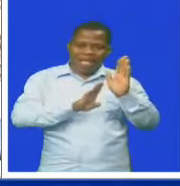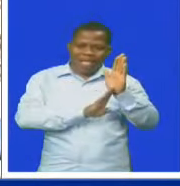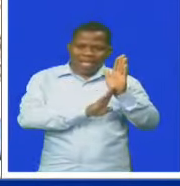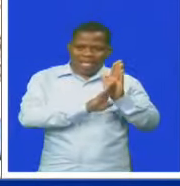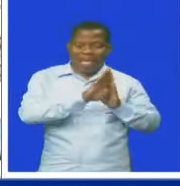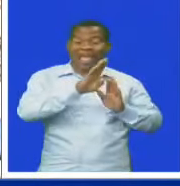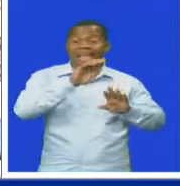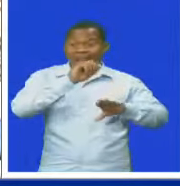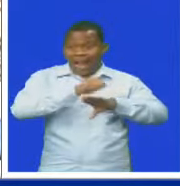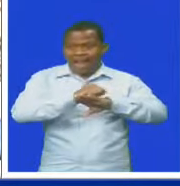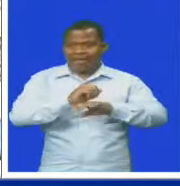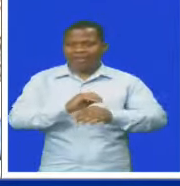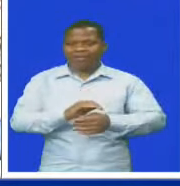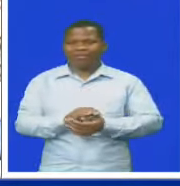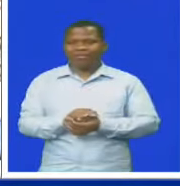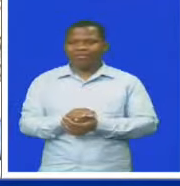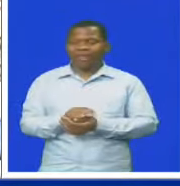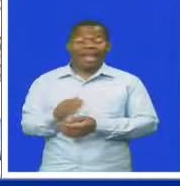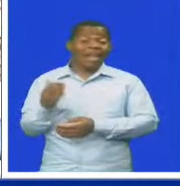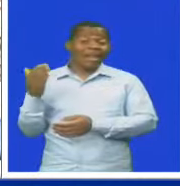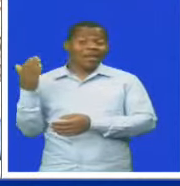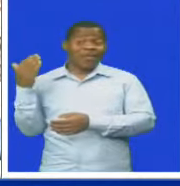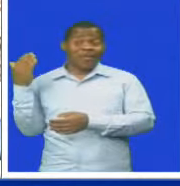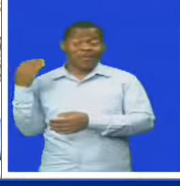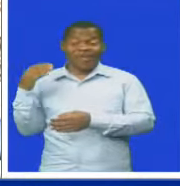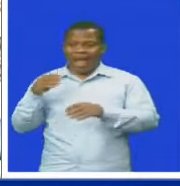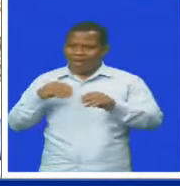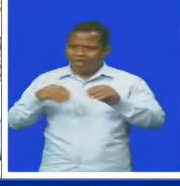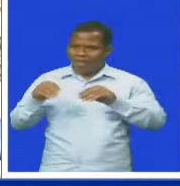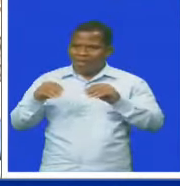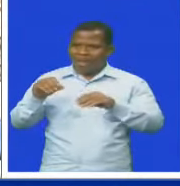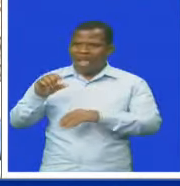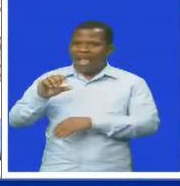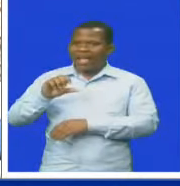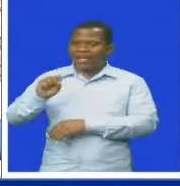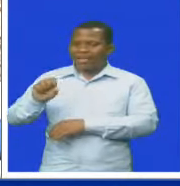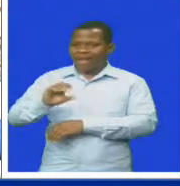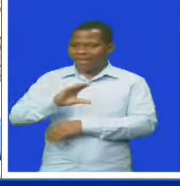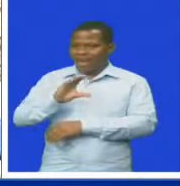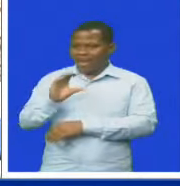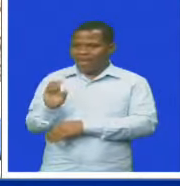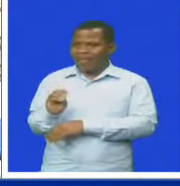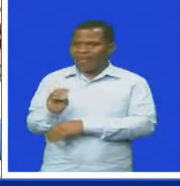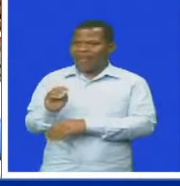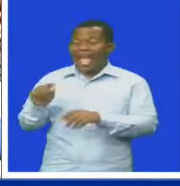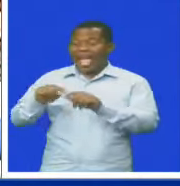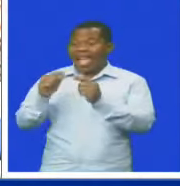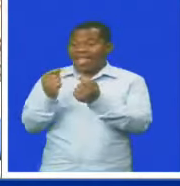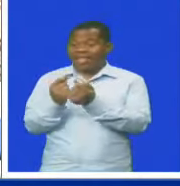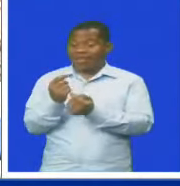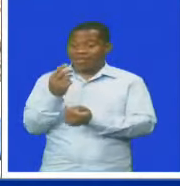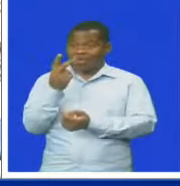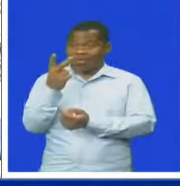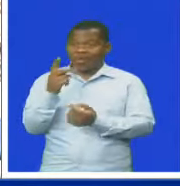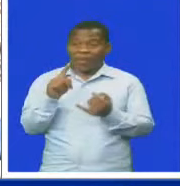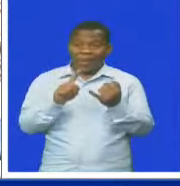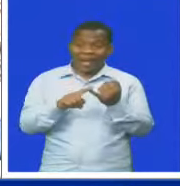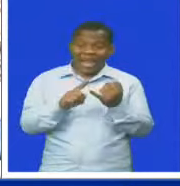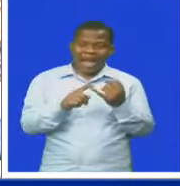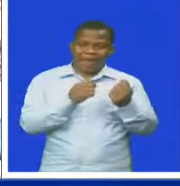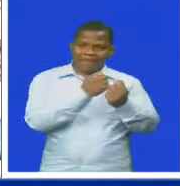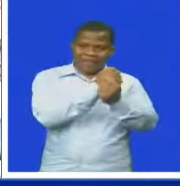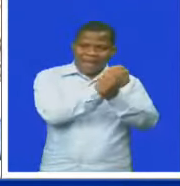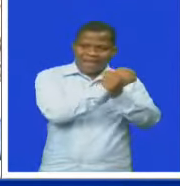yaseSouth Africa ikakhulu bekusolo kwatiwa kakhulu iOrlando Pirates nayo iKaizer Chiefs ngamacembu noma ungayaphi